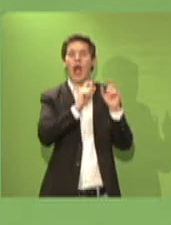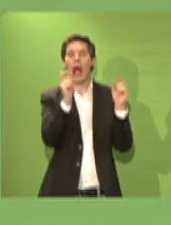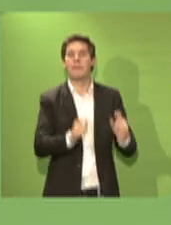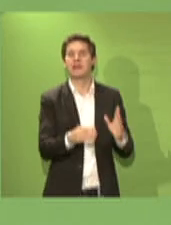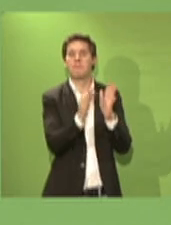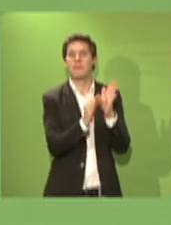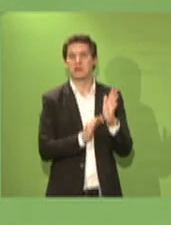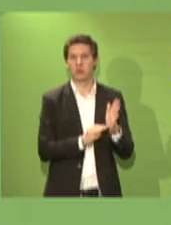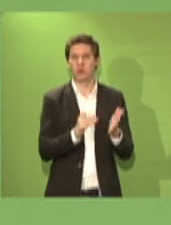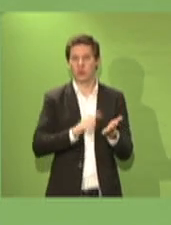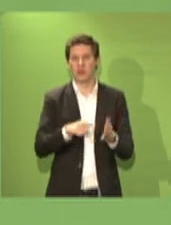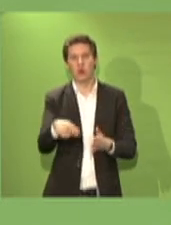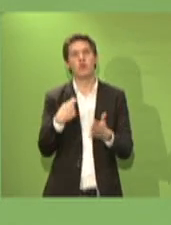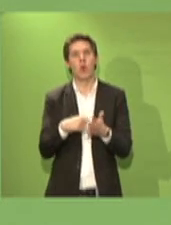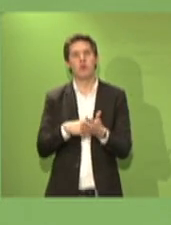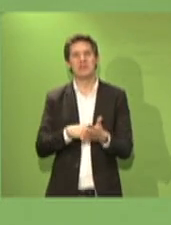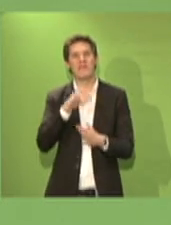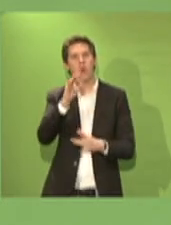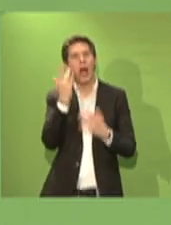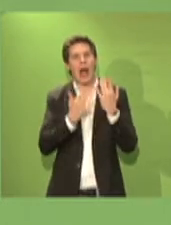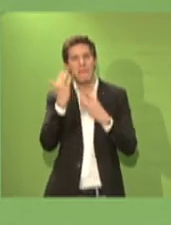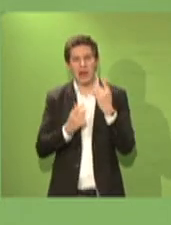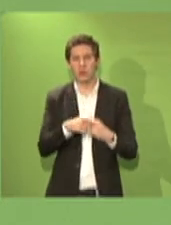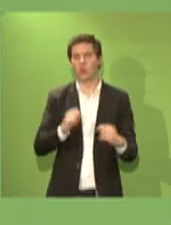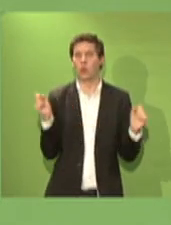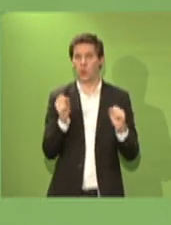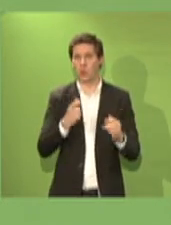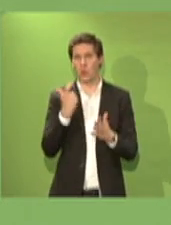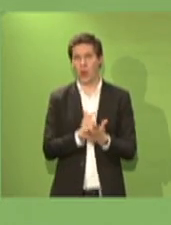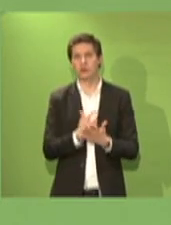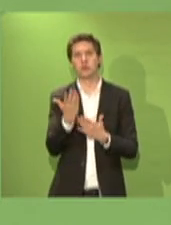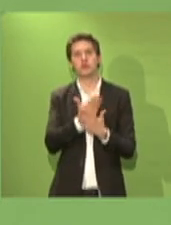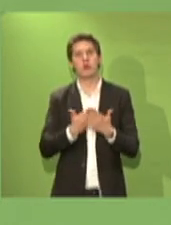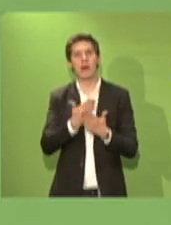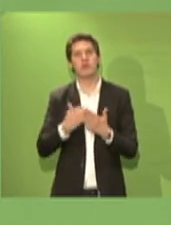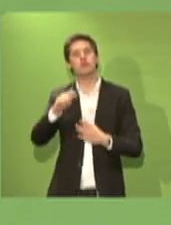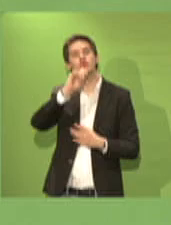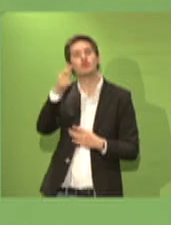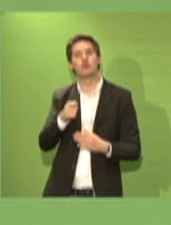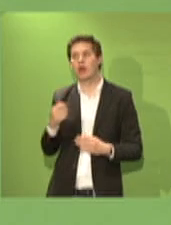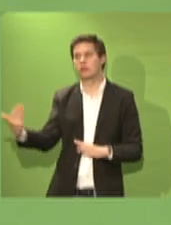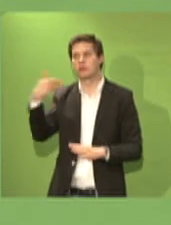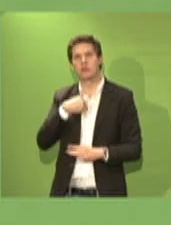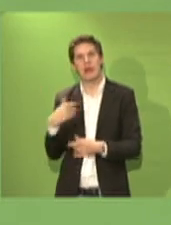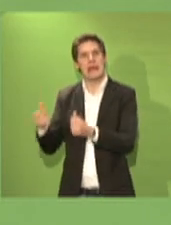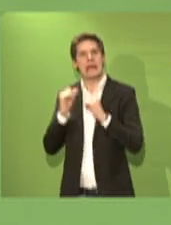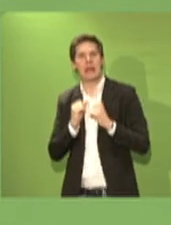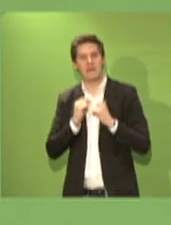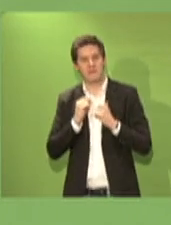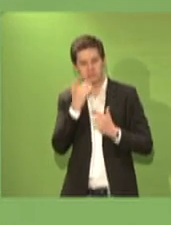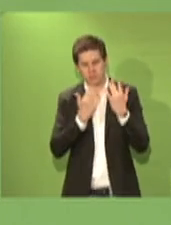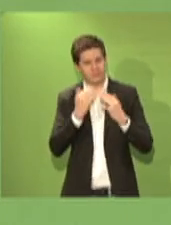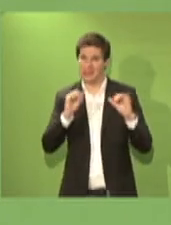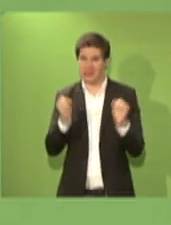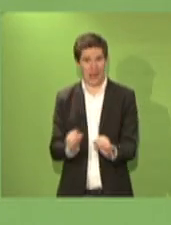für abrechnungsfähige Kosten sind sehr eng gesteckt. Die Nachbarschaftshilfe, der Student von nebenan, können nicht abgerechnet werden. Es gibt nur